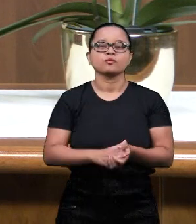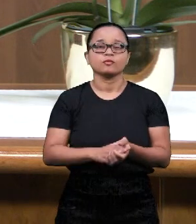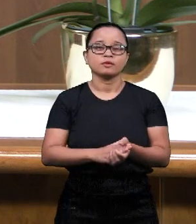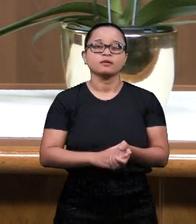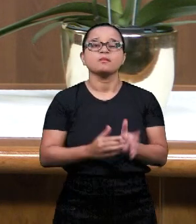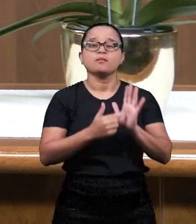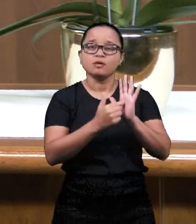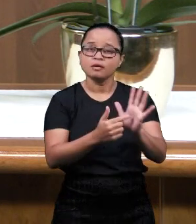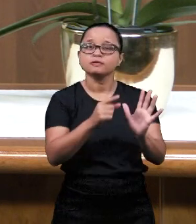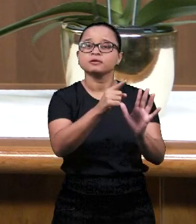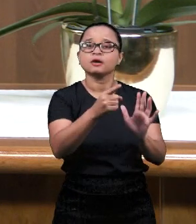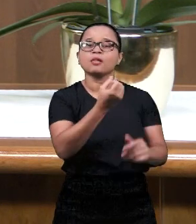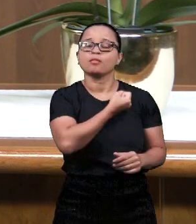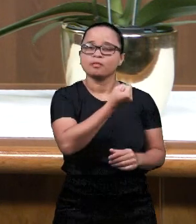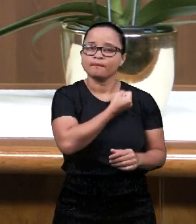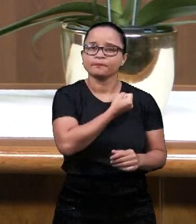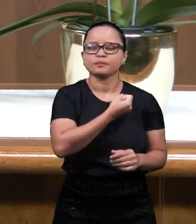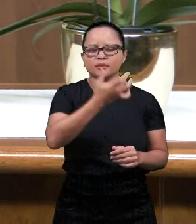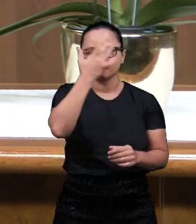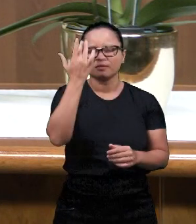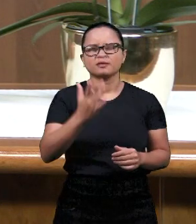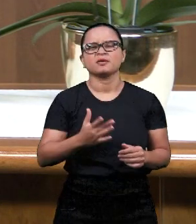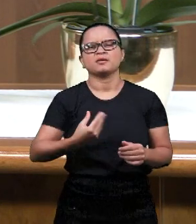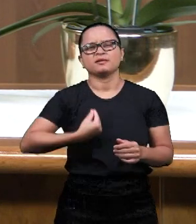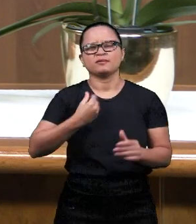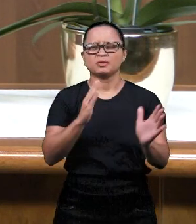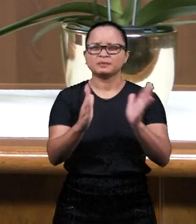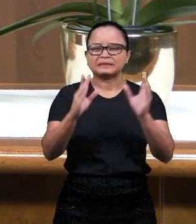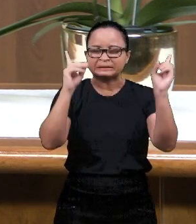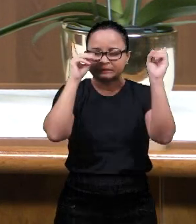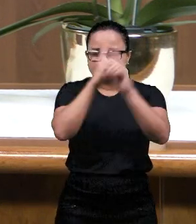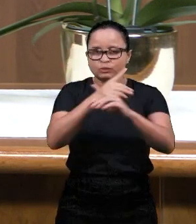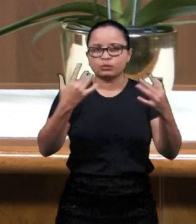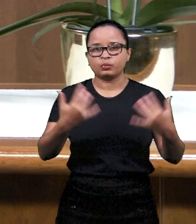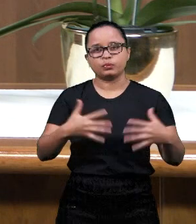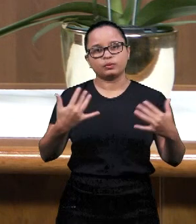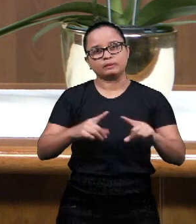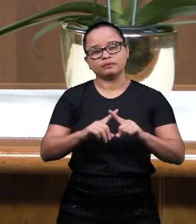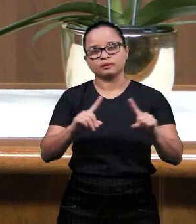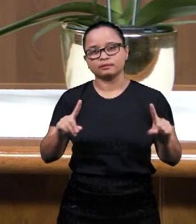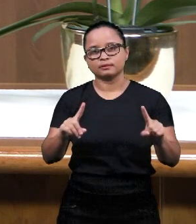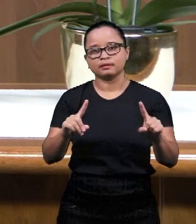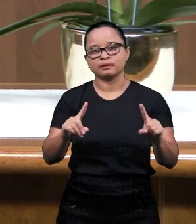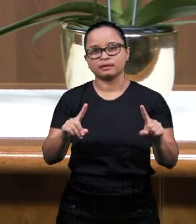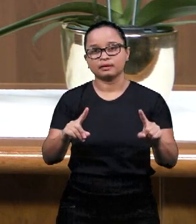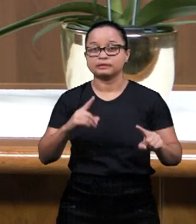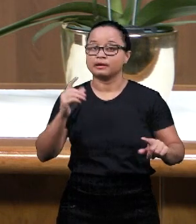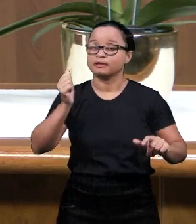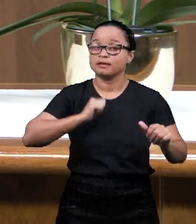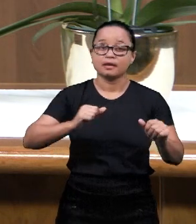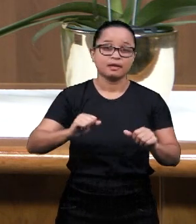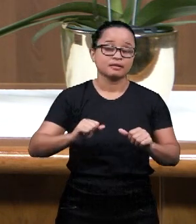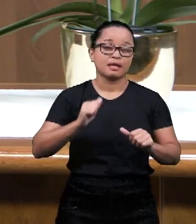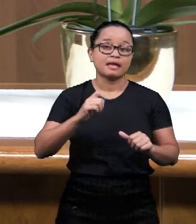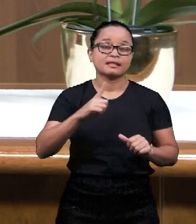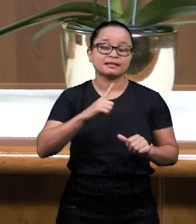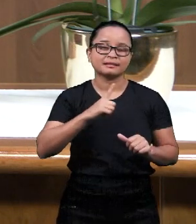qui nous sommes en train d'évangéliser quelqu'un qui vit un problème, une difficulté. Nous vivons un moment où les